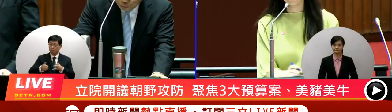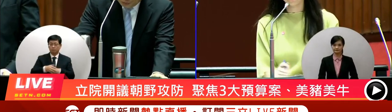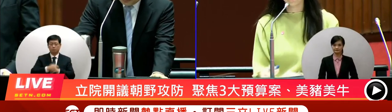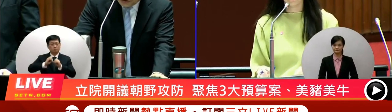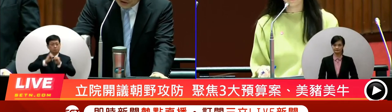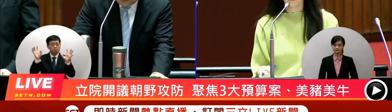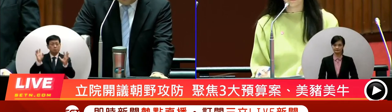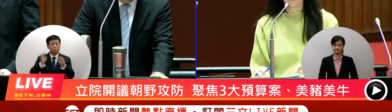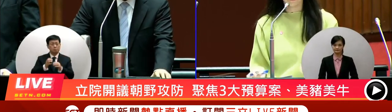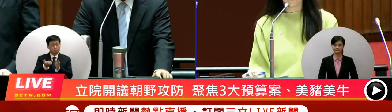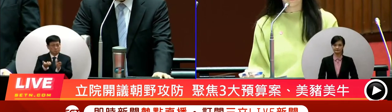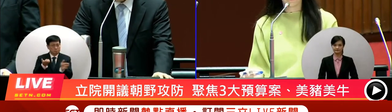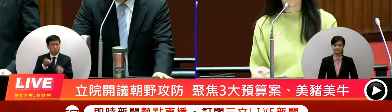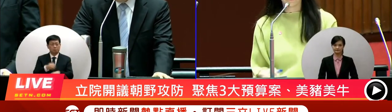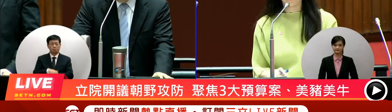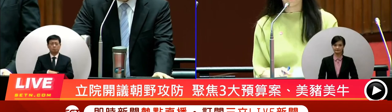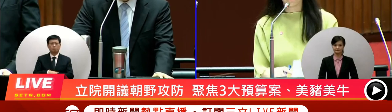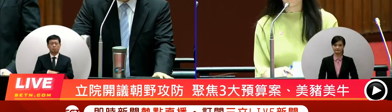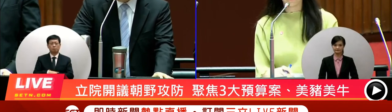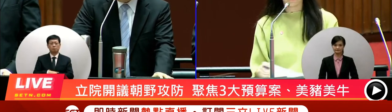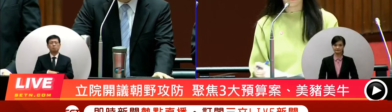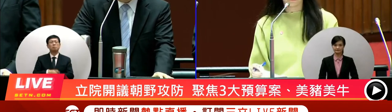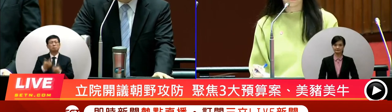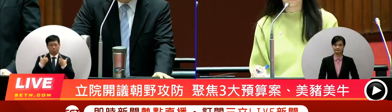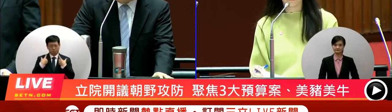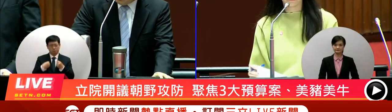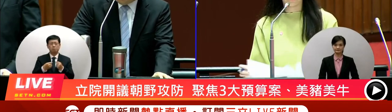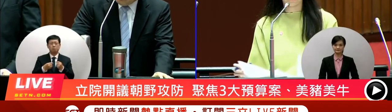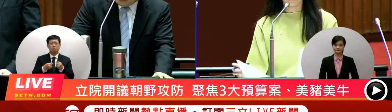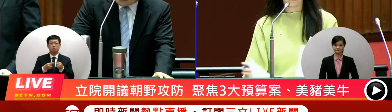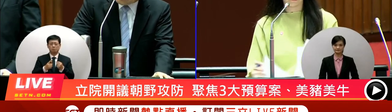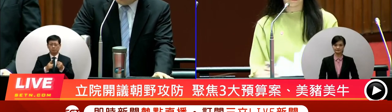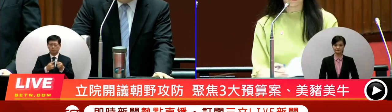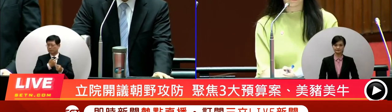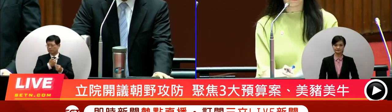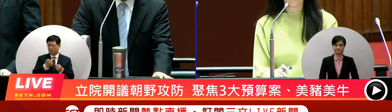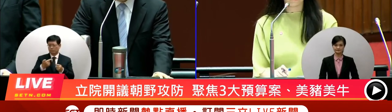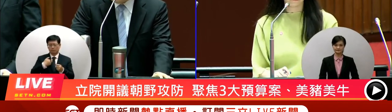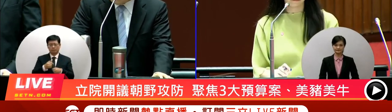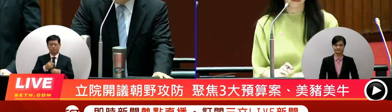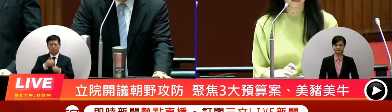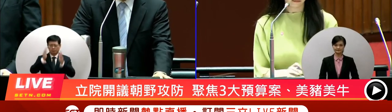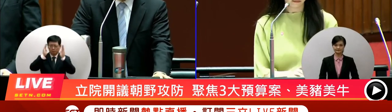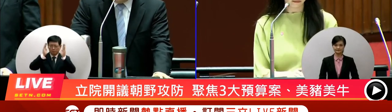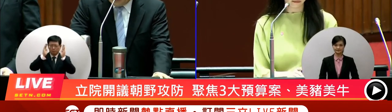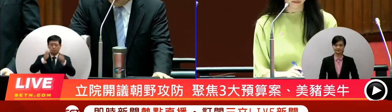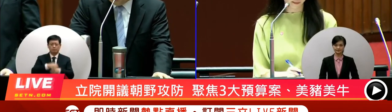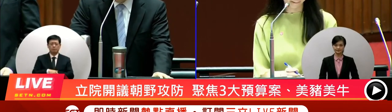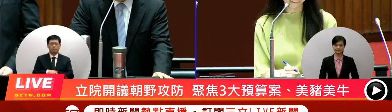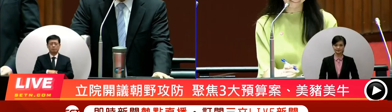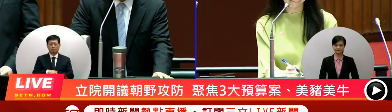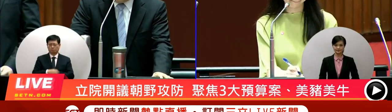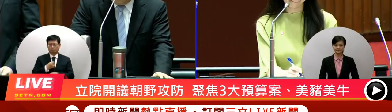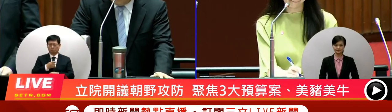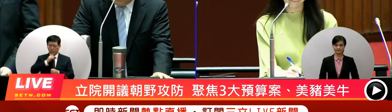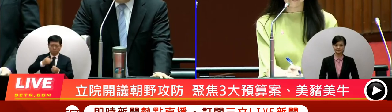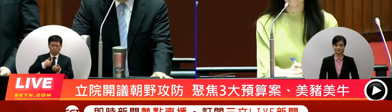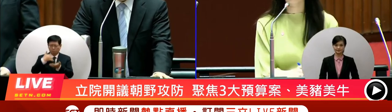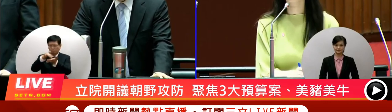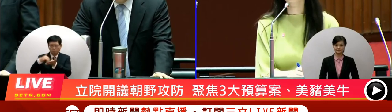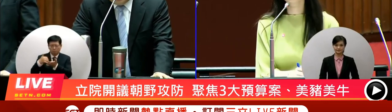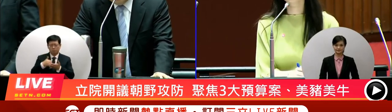布前，我们都已经做非常认真严肃的盘